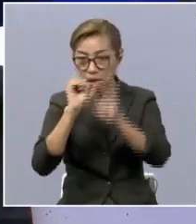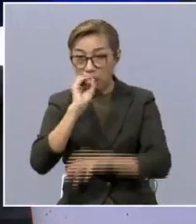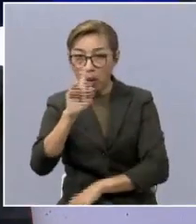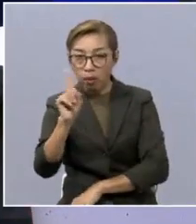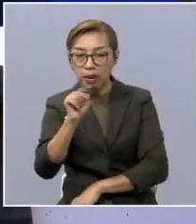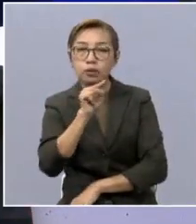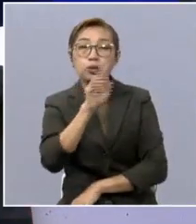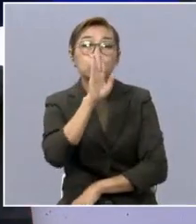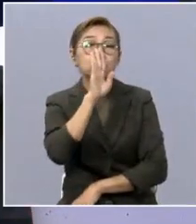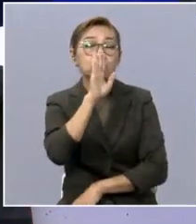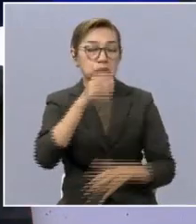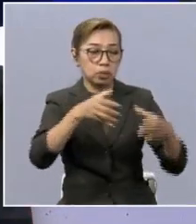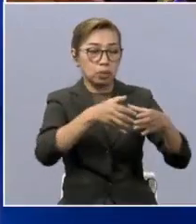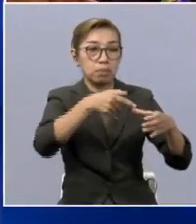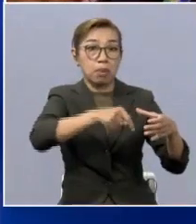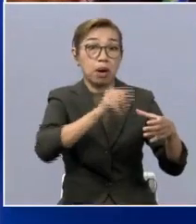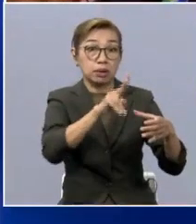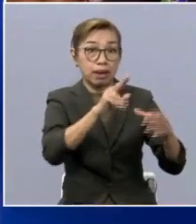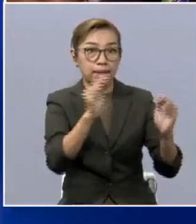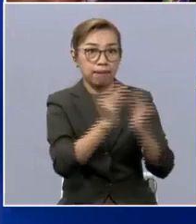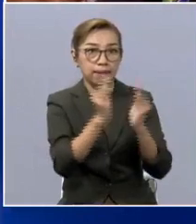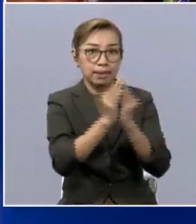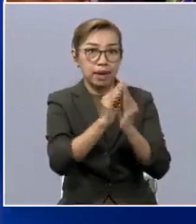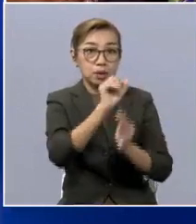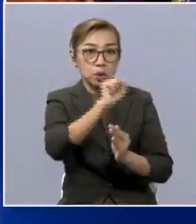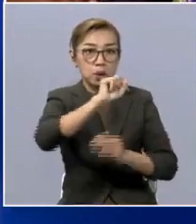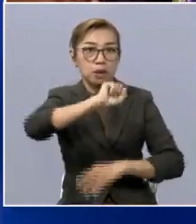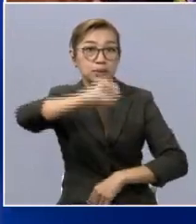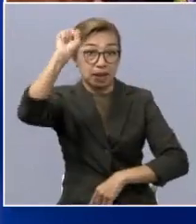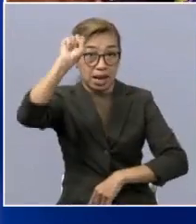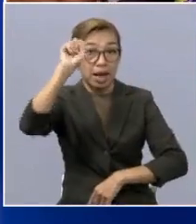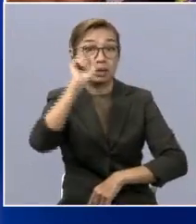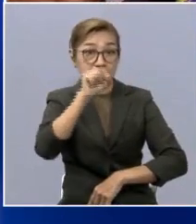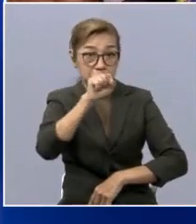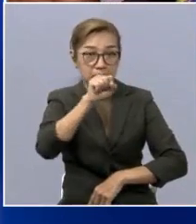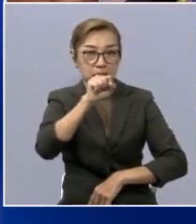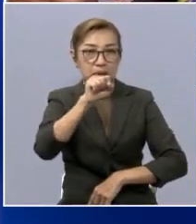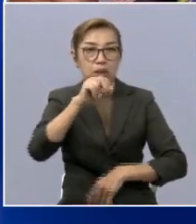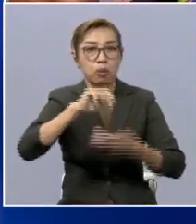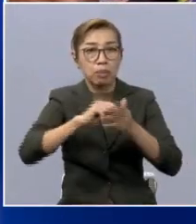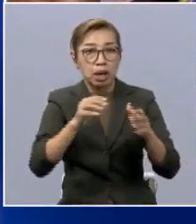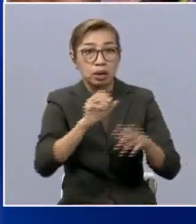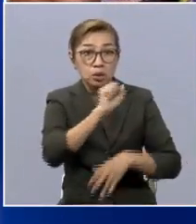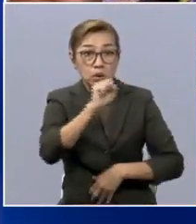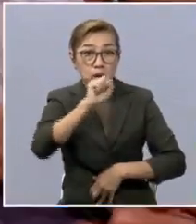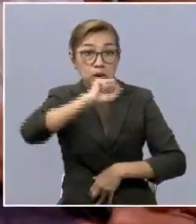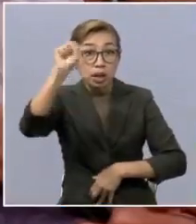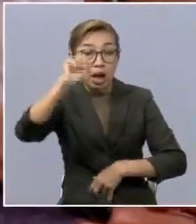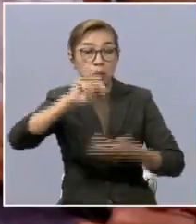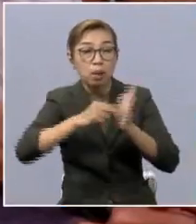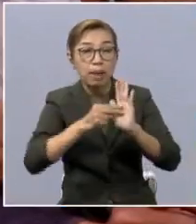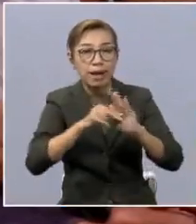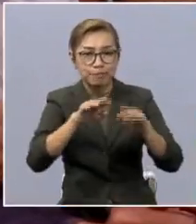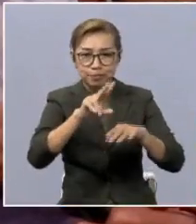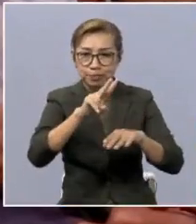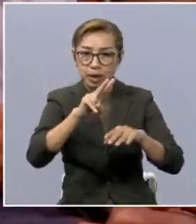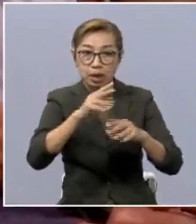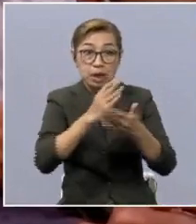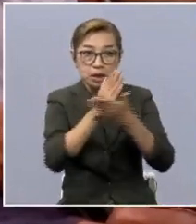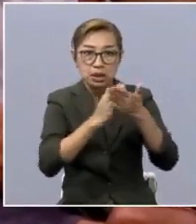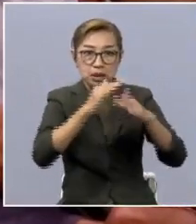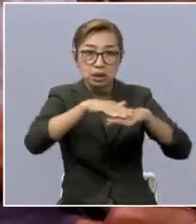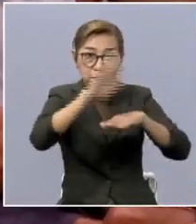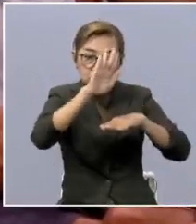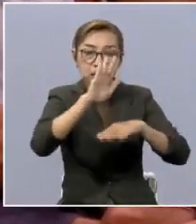ยชนะการเลือกตั้งแล้วชนะการเลือกตั้งในความหมายก็คือถ้าเกิดชนะแบบแลนด์สไลด์อุ๊งอิ๊งเนี่ยอาจจะไ